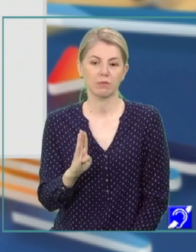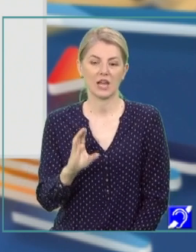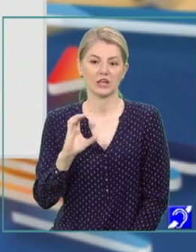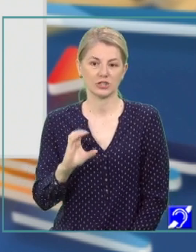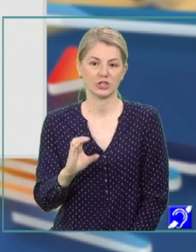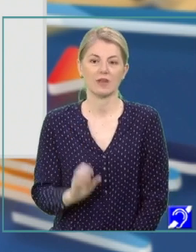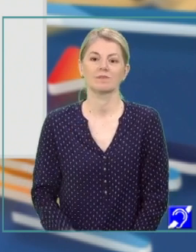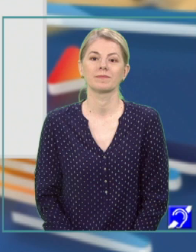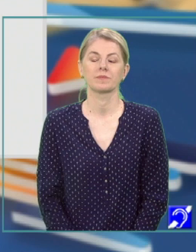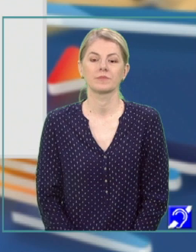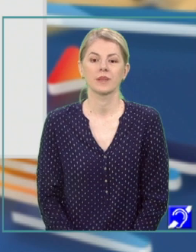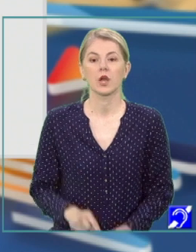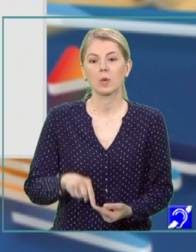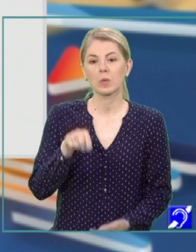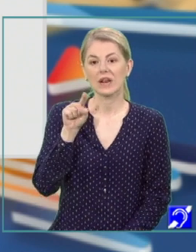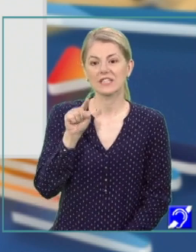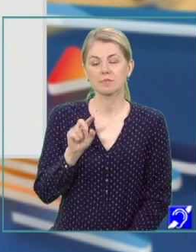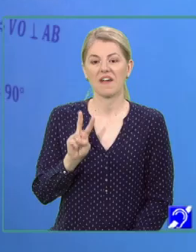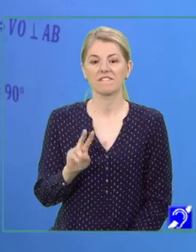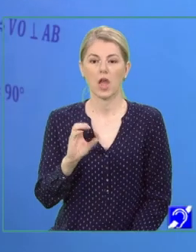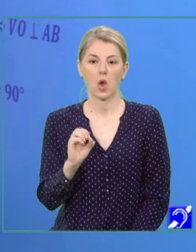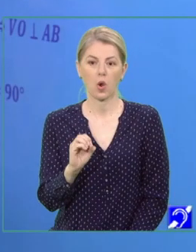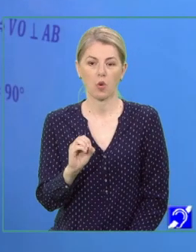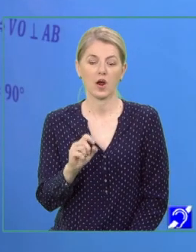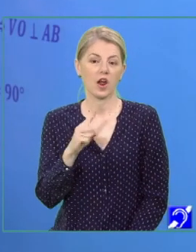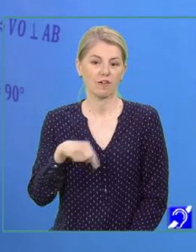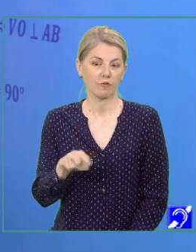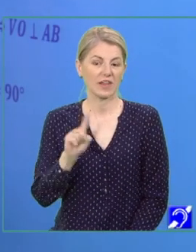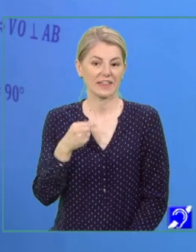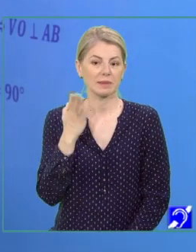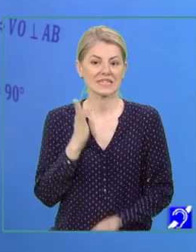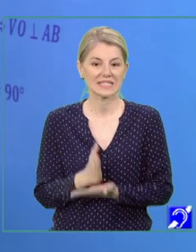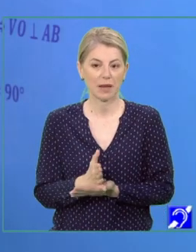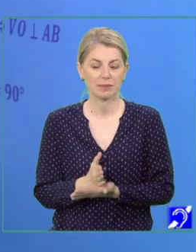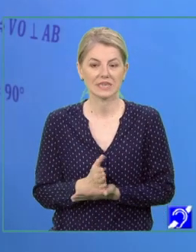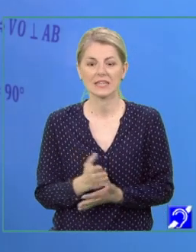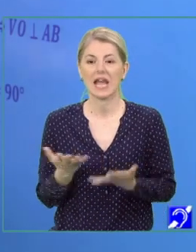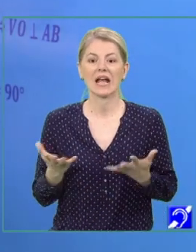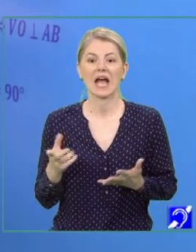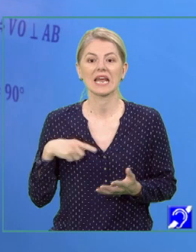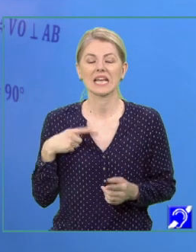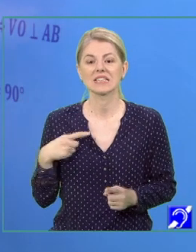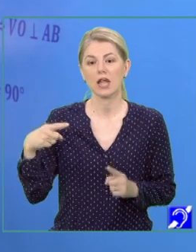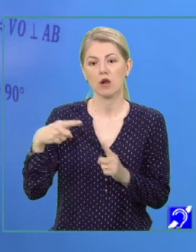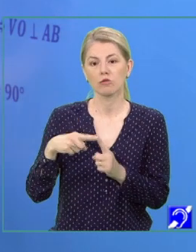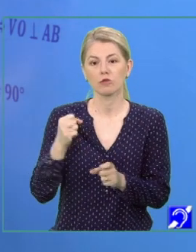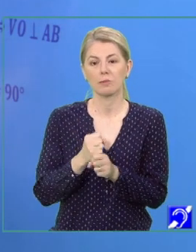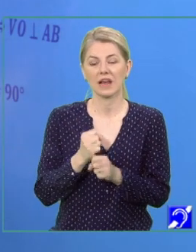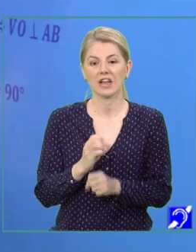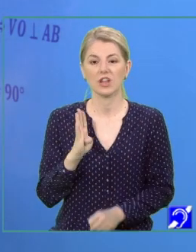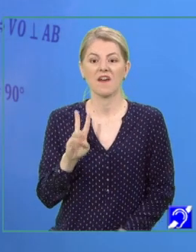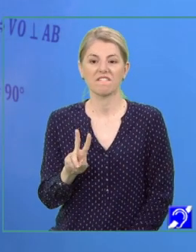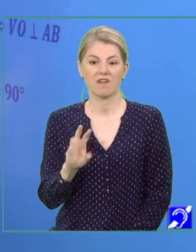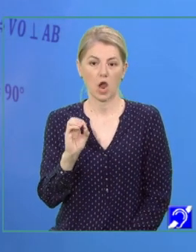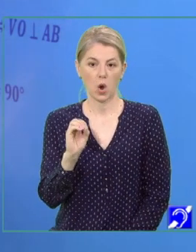VABC cu înălțimea VO. Voi trebuie să stabiliți care este unghiul pe care îl face VO,